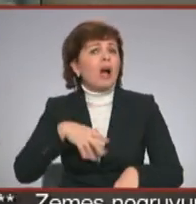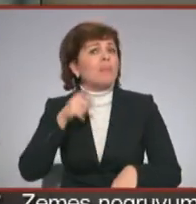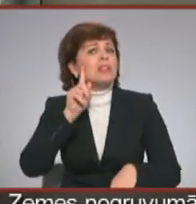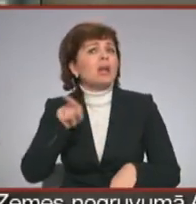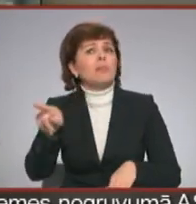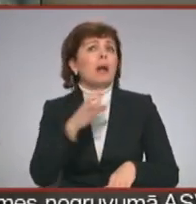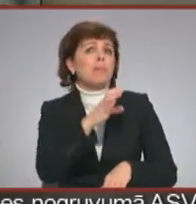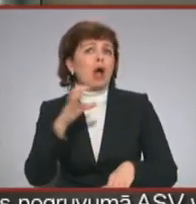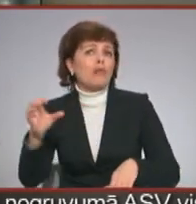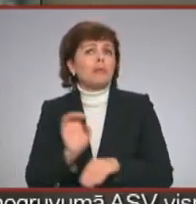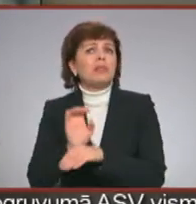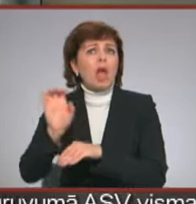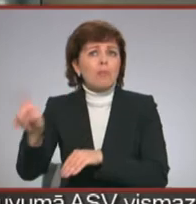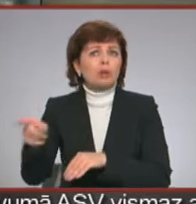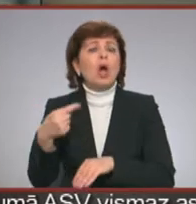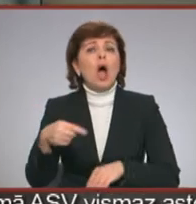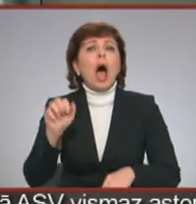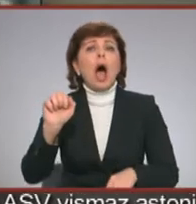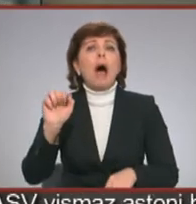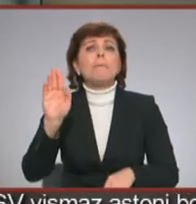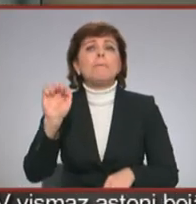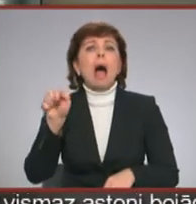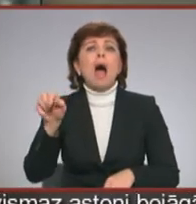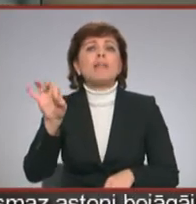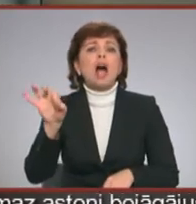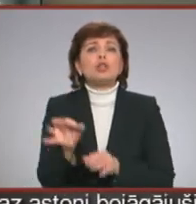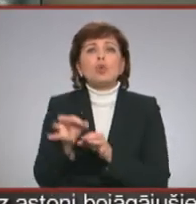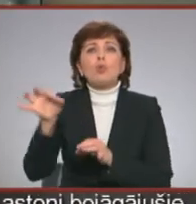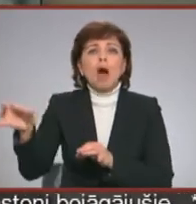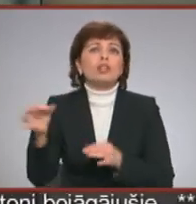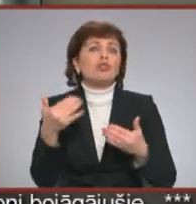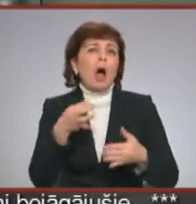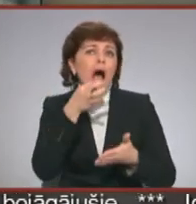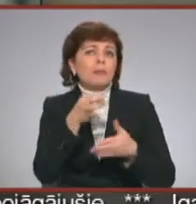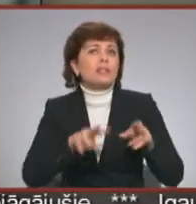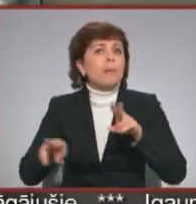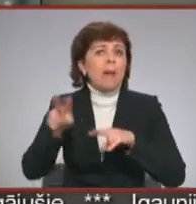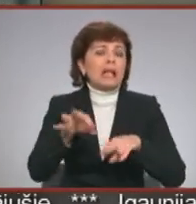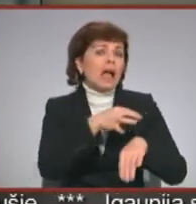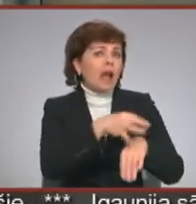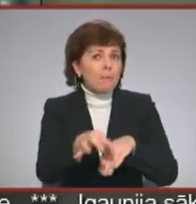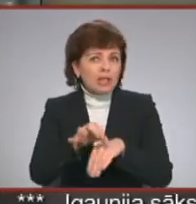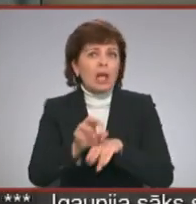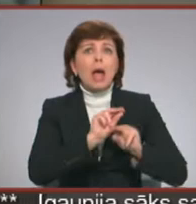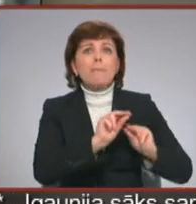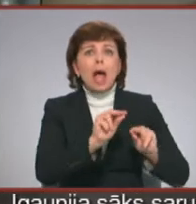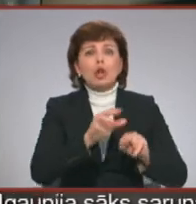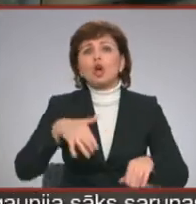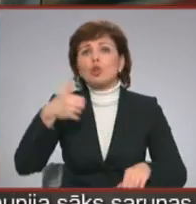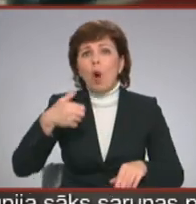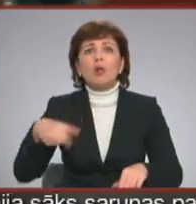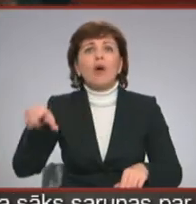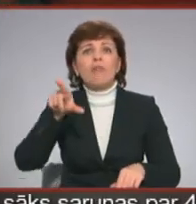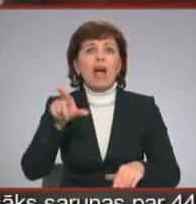deportācijām? Uz šo jautājumu amats novadā šodien atbildes meklēja represētie pedagogi un skolēni no vairākiem Vidzemes novadiem. Par šo